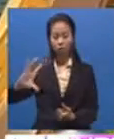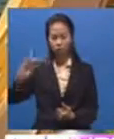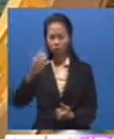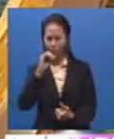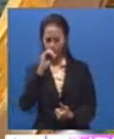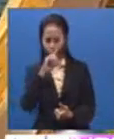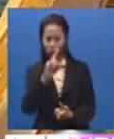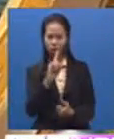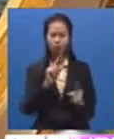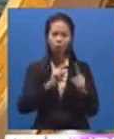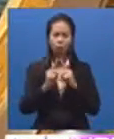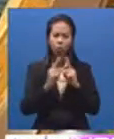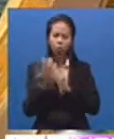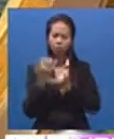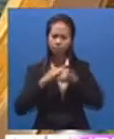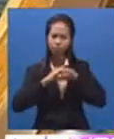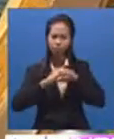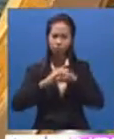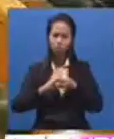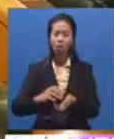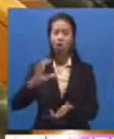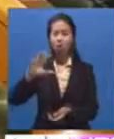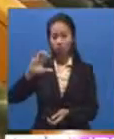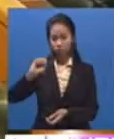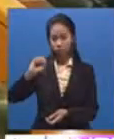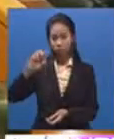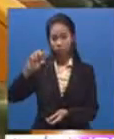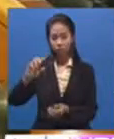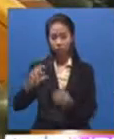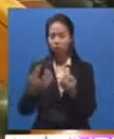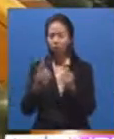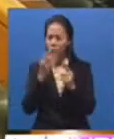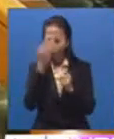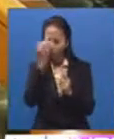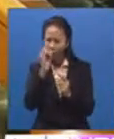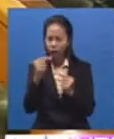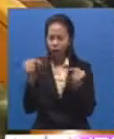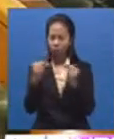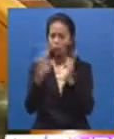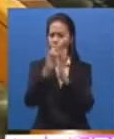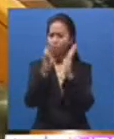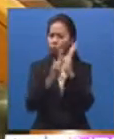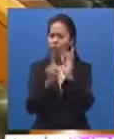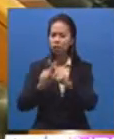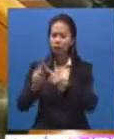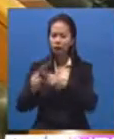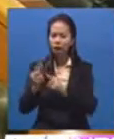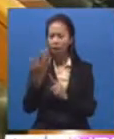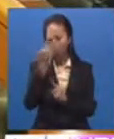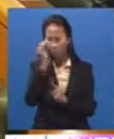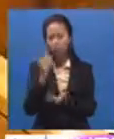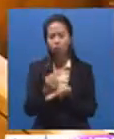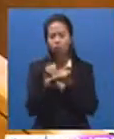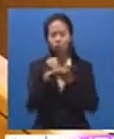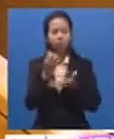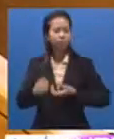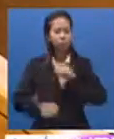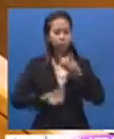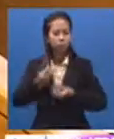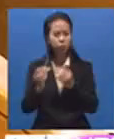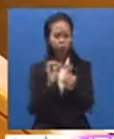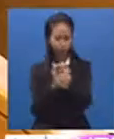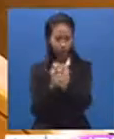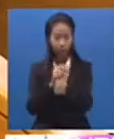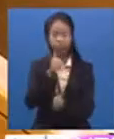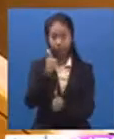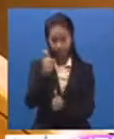คสชเพื่อขอผ่อนปนกฎอัยการศึกให้ประชาชนได้แสดงความคิดเห็นอย่างครอบคลุมและในช่วงบ่ายประธานสปชจะ